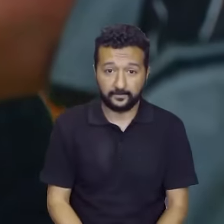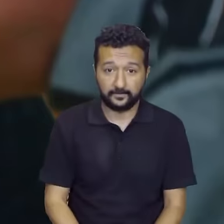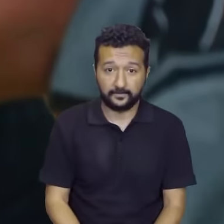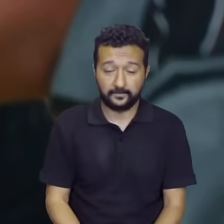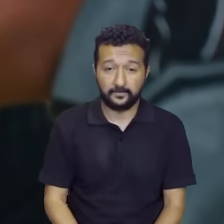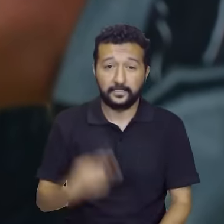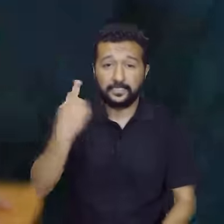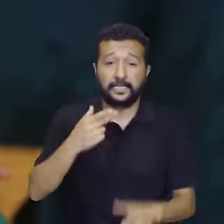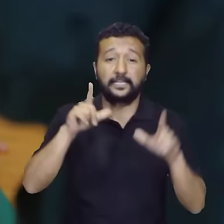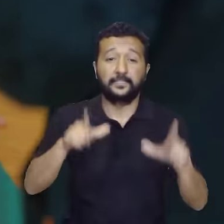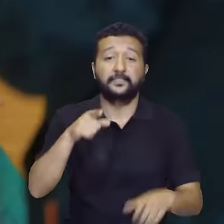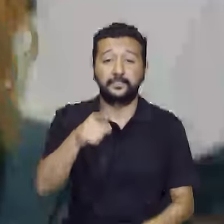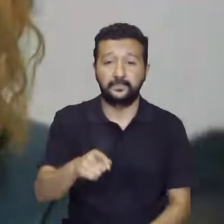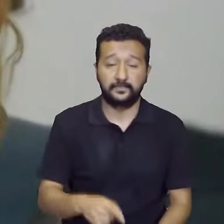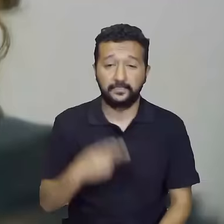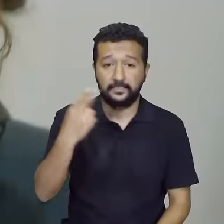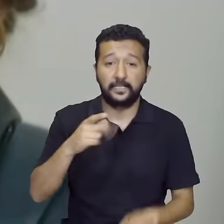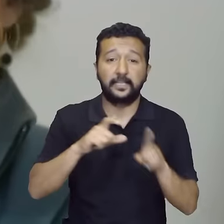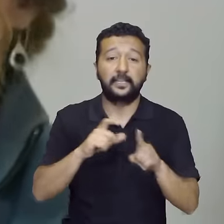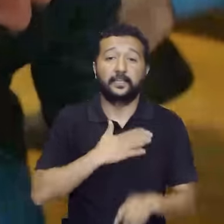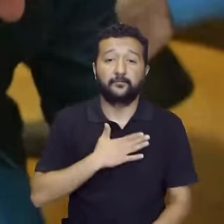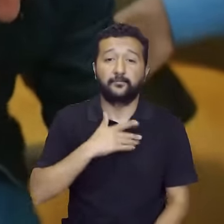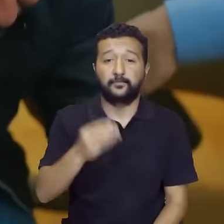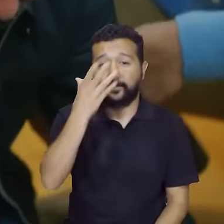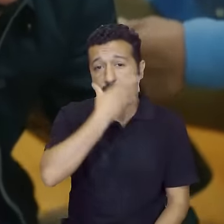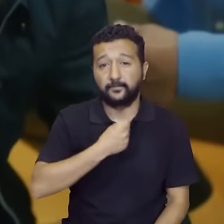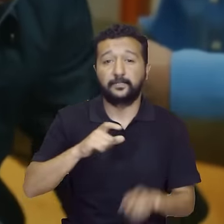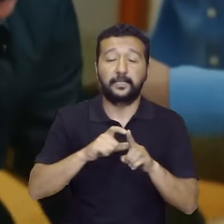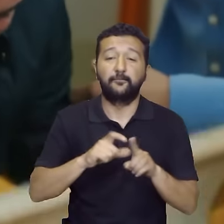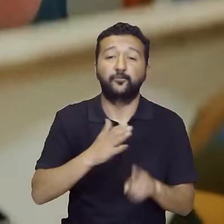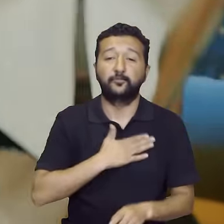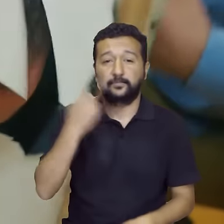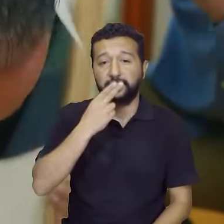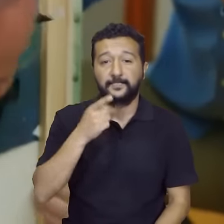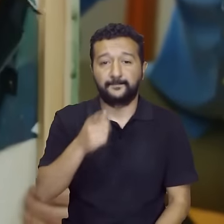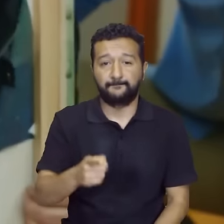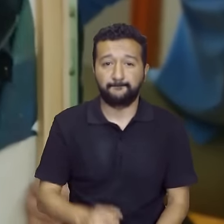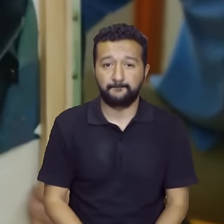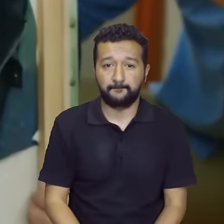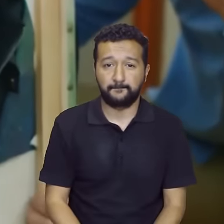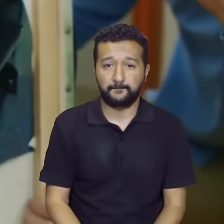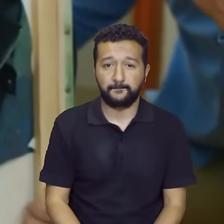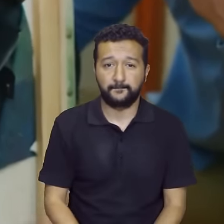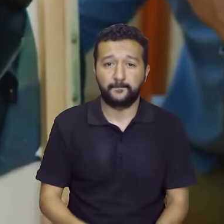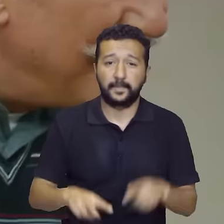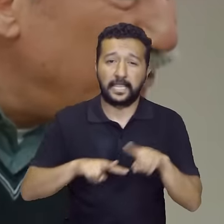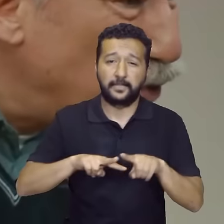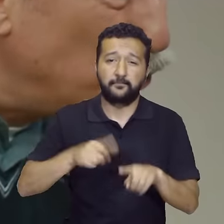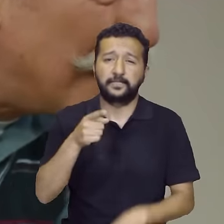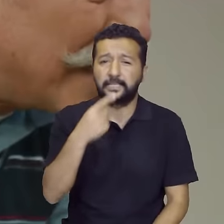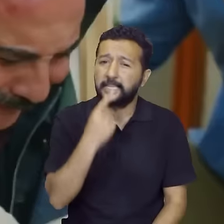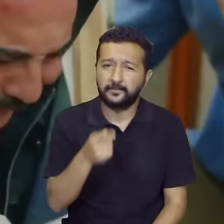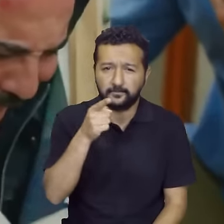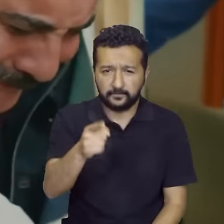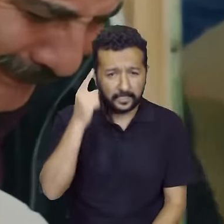Tırın elinden çekip toplandı. Dablom. Benim güzel dablom. Başını yırtıktan geçirdi. Antikom. Ne